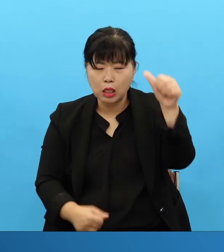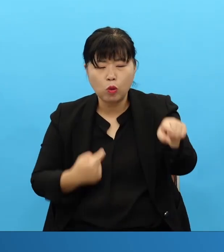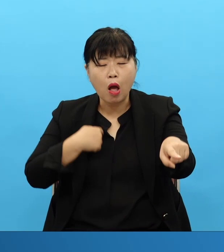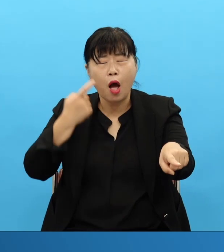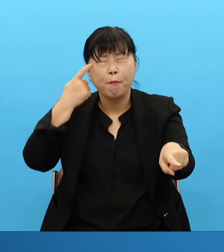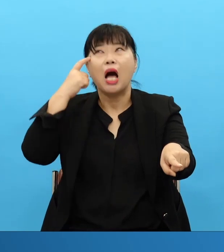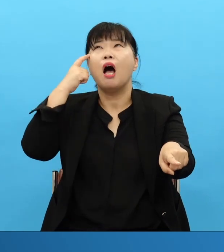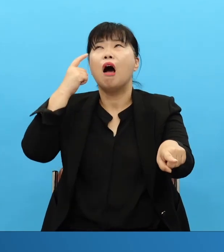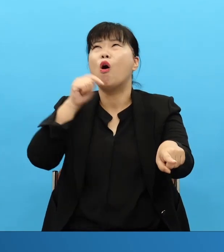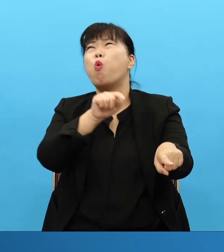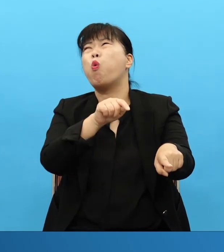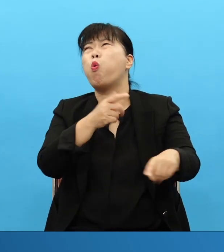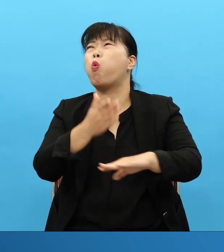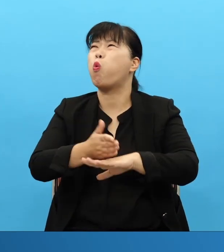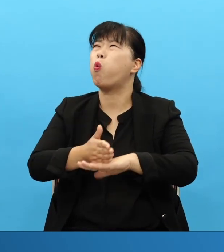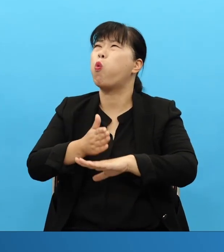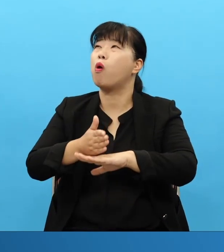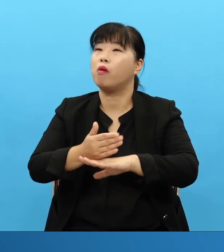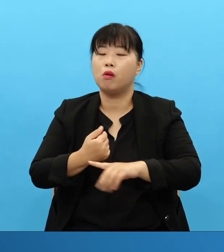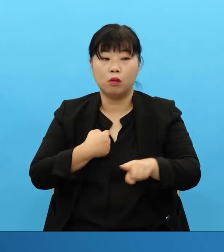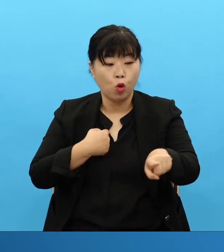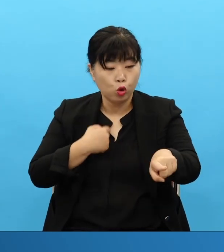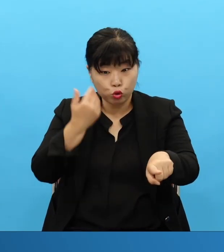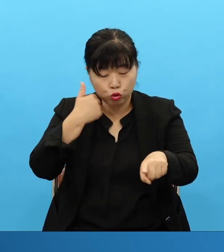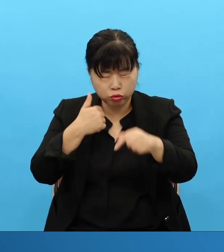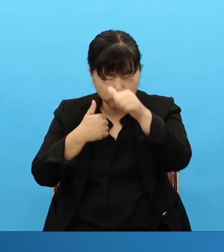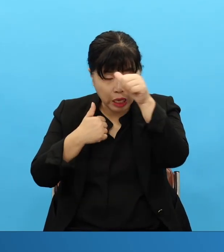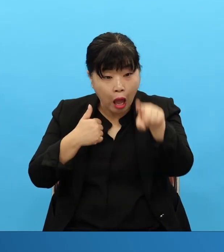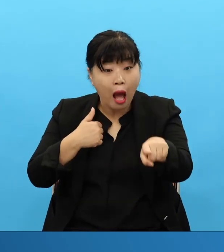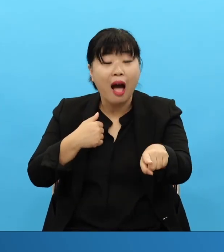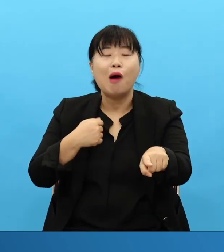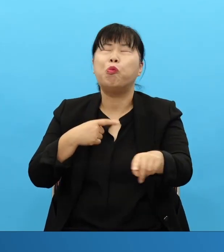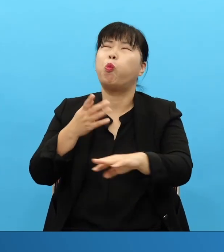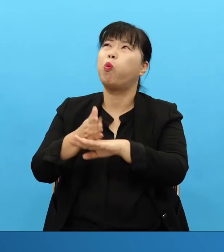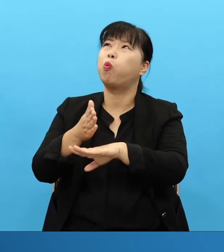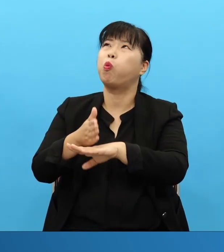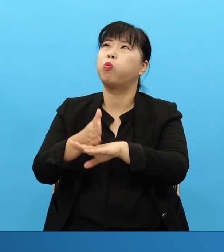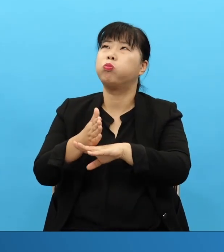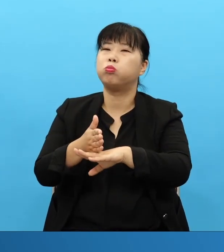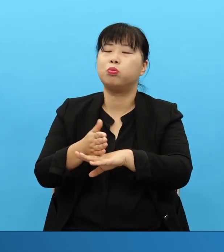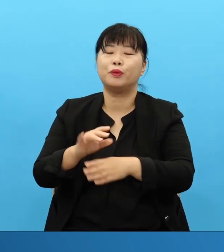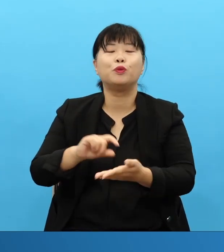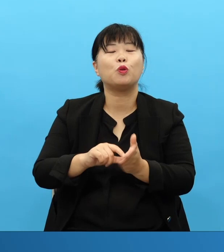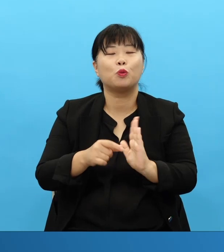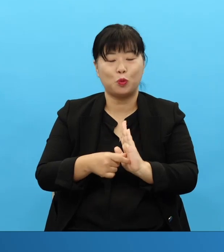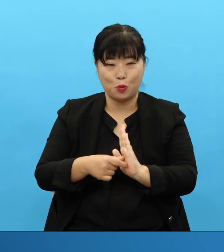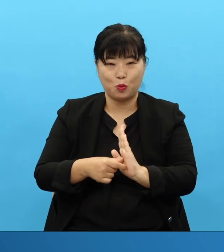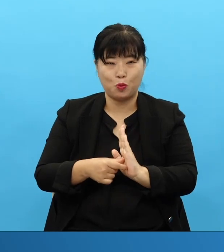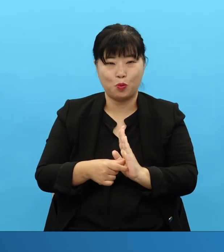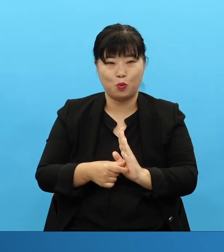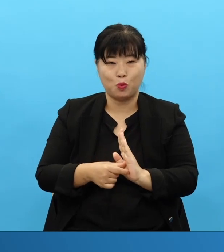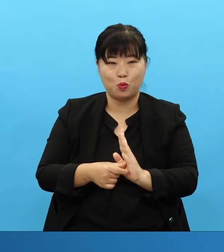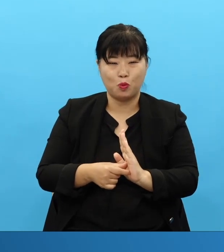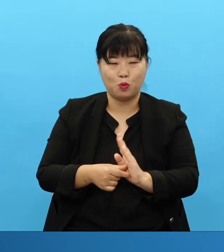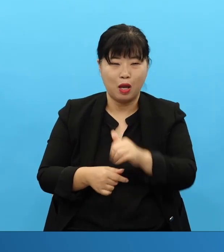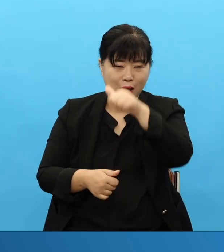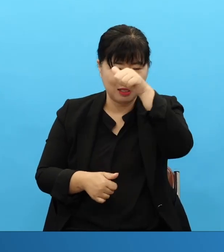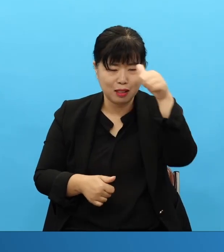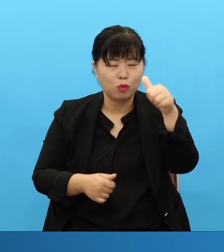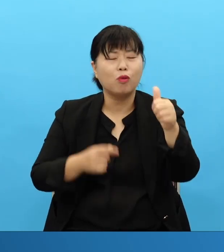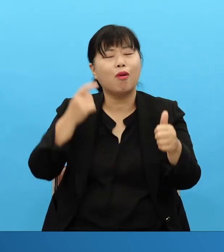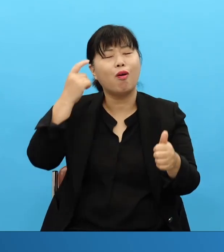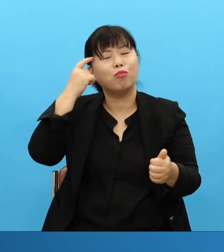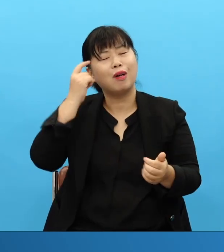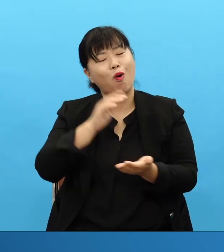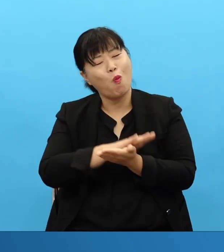every time you think about that elder, you give thanks to 어떻습니까? God. What do you think about that? 그렇게 돼야 돼요. That's how it should be. 그 장로님 이름만 생각해도 하나님께 감사하나 Even